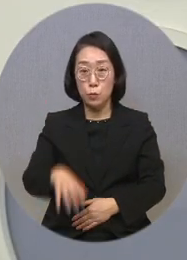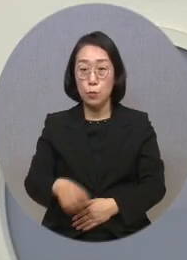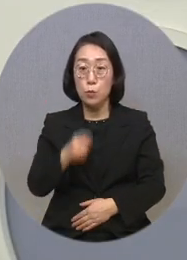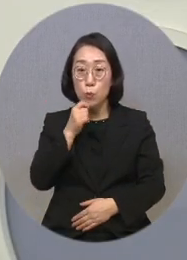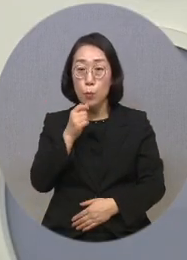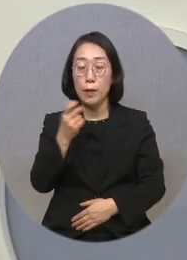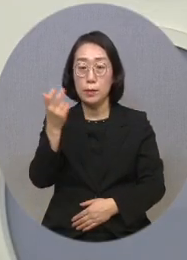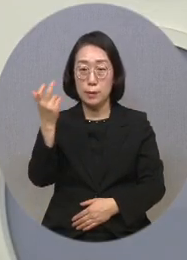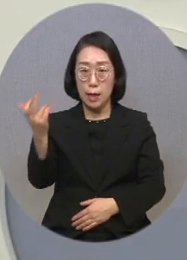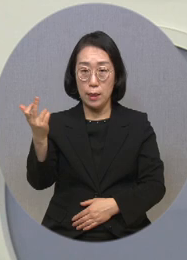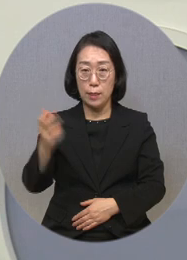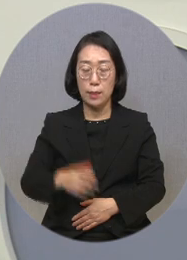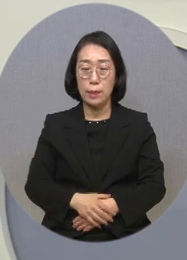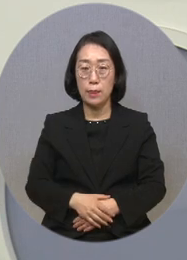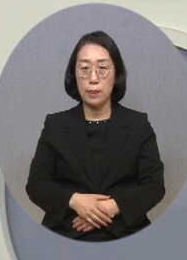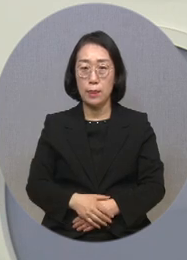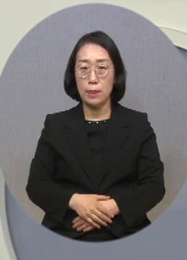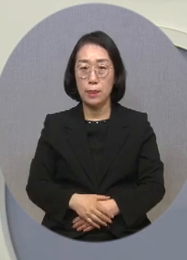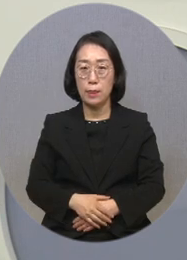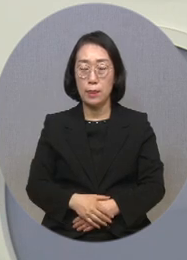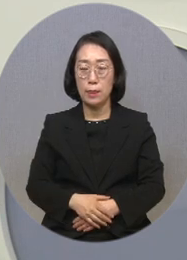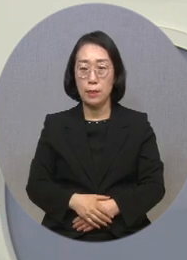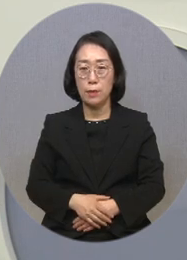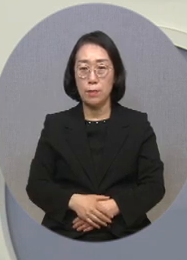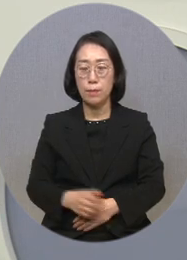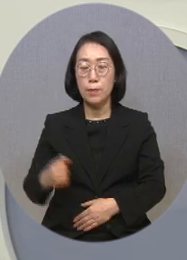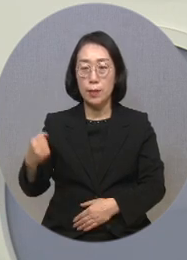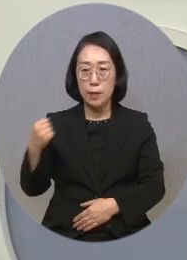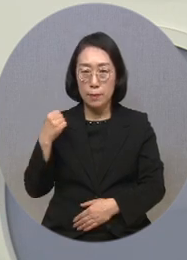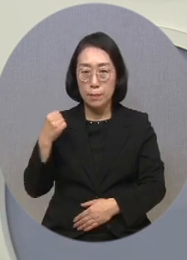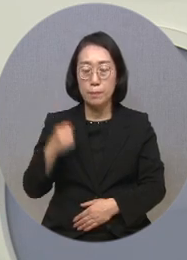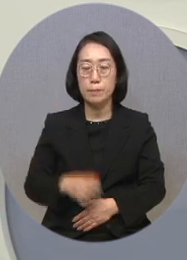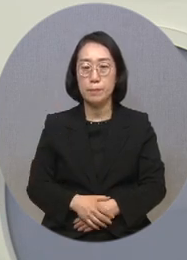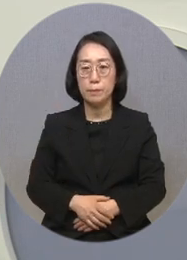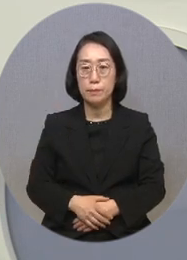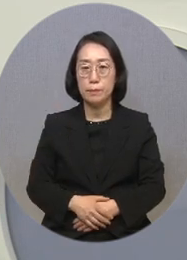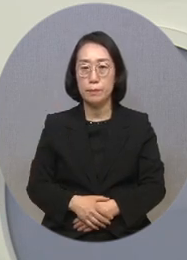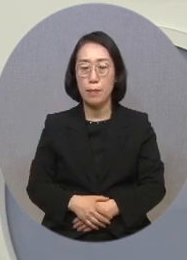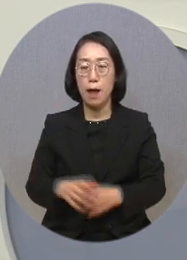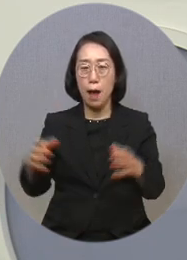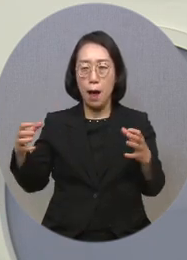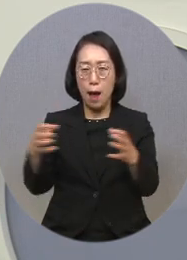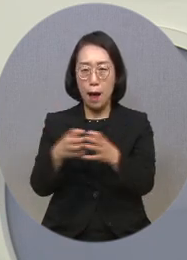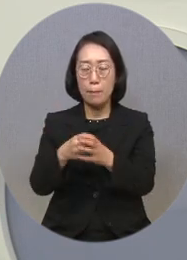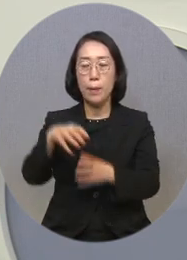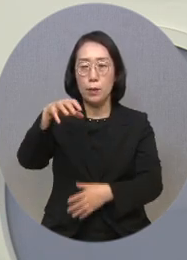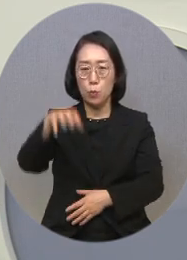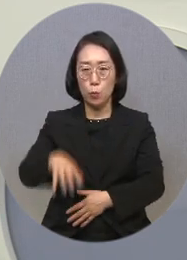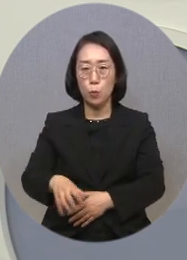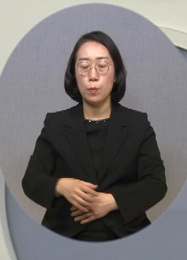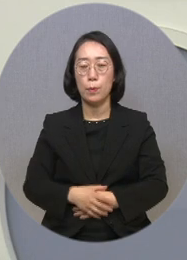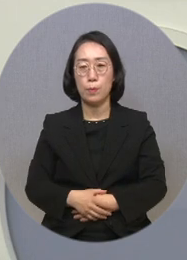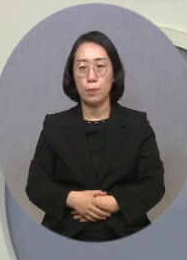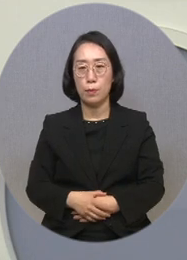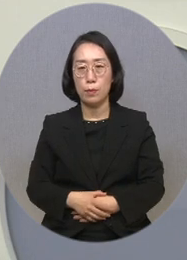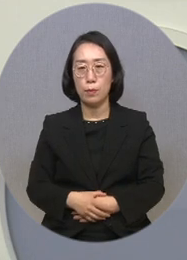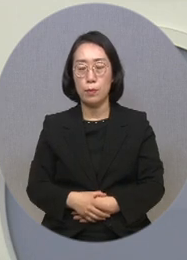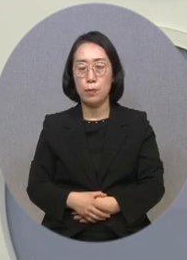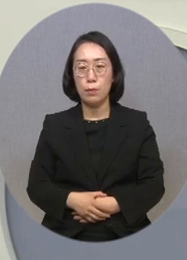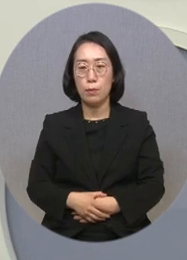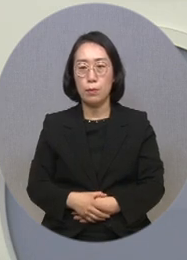소백산이 그 태백과 소백의 기운이 이렇게 합기하는 곳이다. 그리고